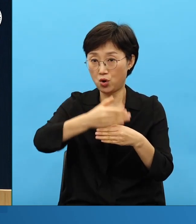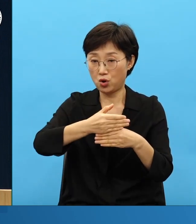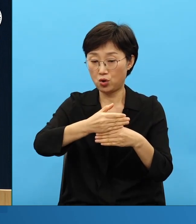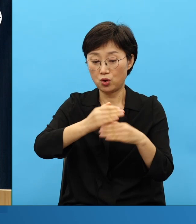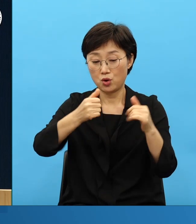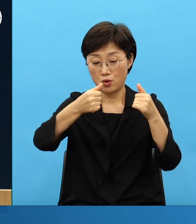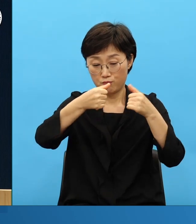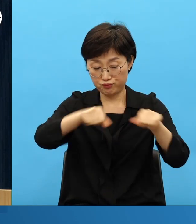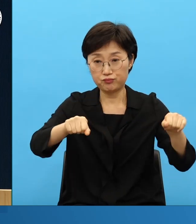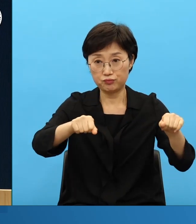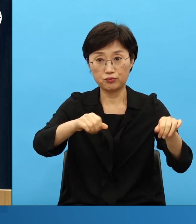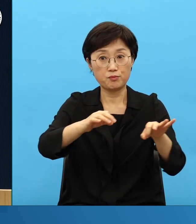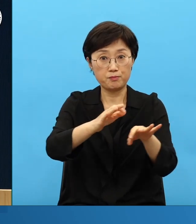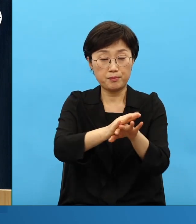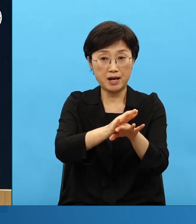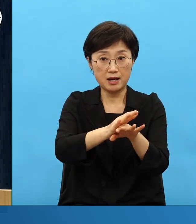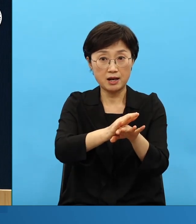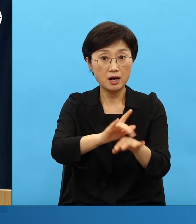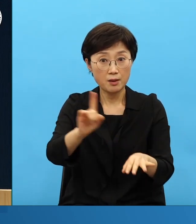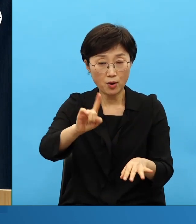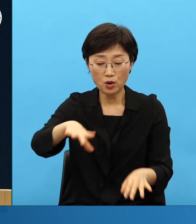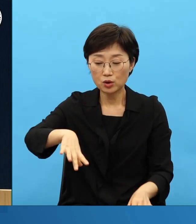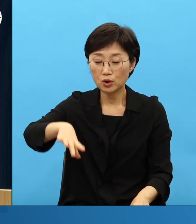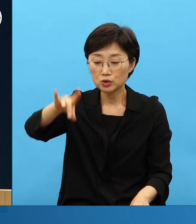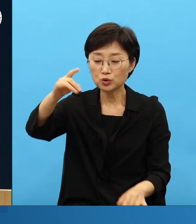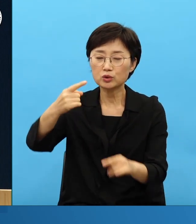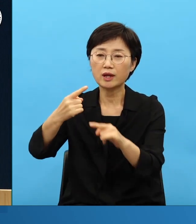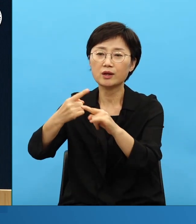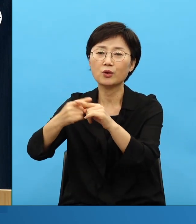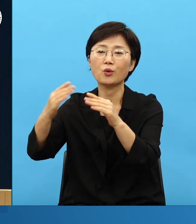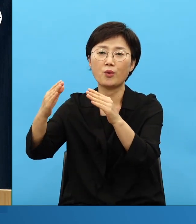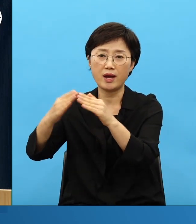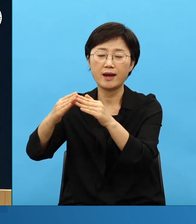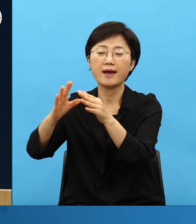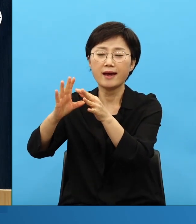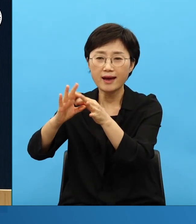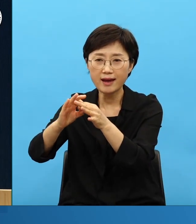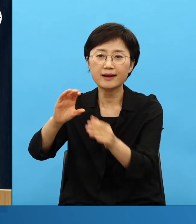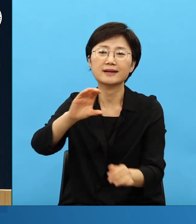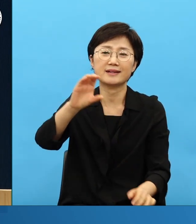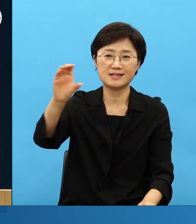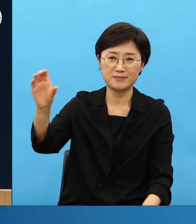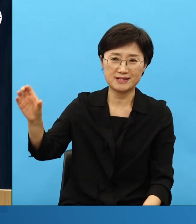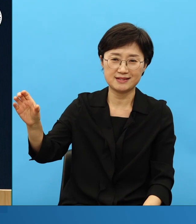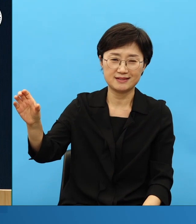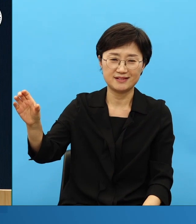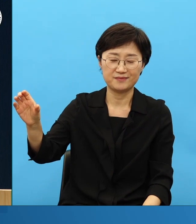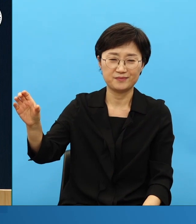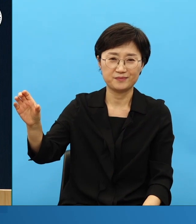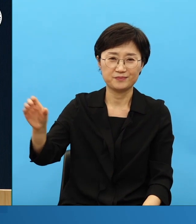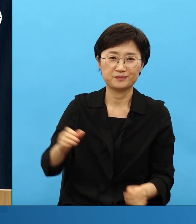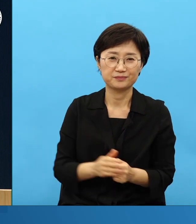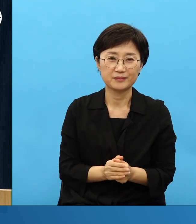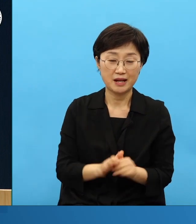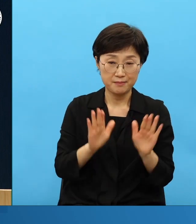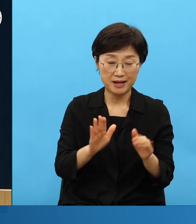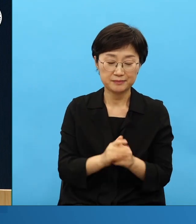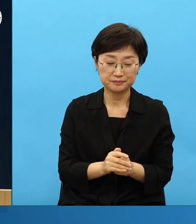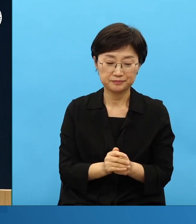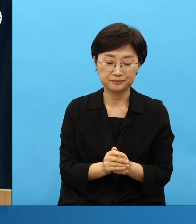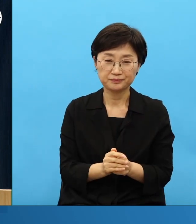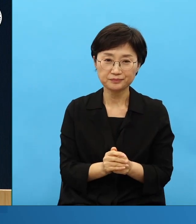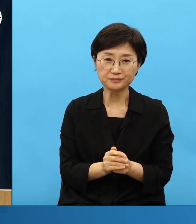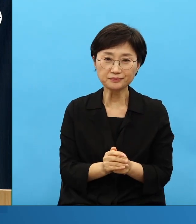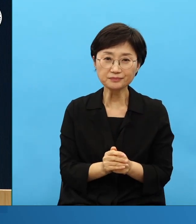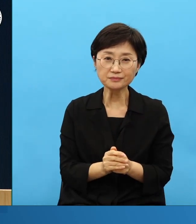넘어선 초대교회의 크리스마스입니다. the Christmas of the early church that broke down all the barriers of the church. 하나만 얘기할게요. I'll give